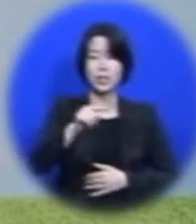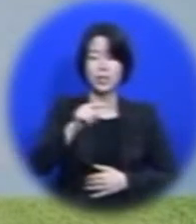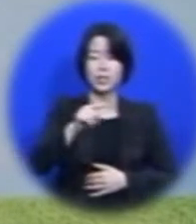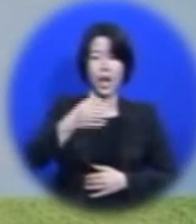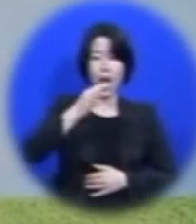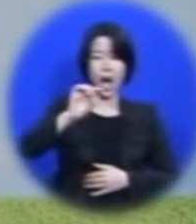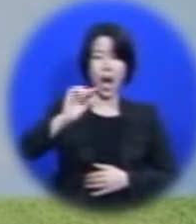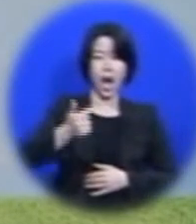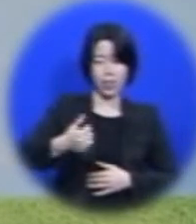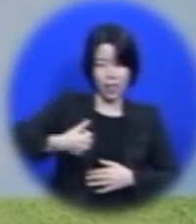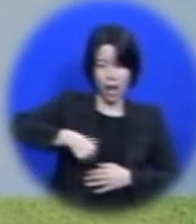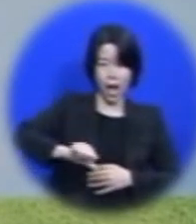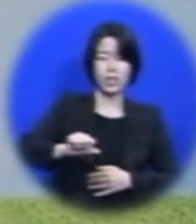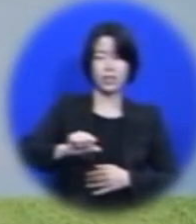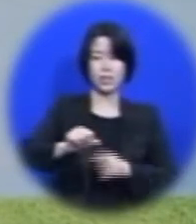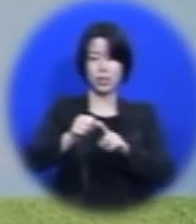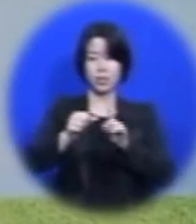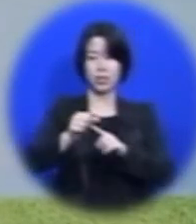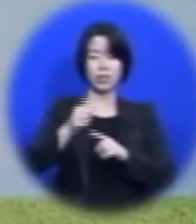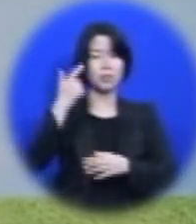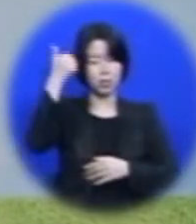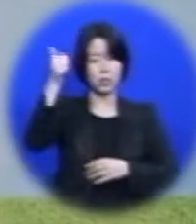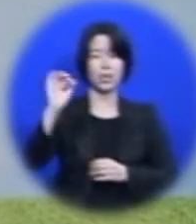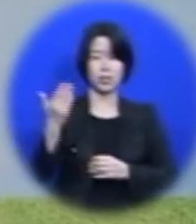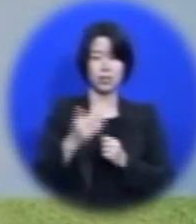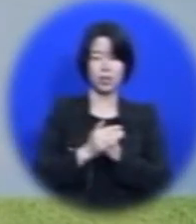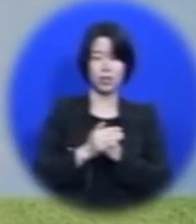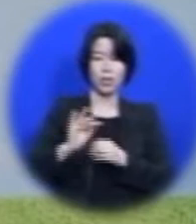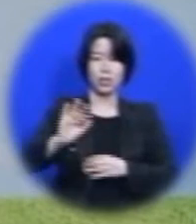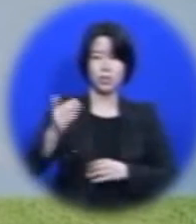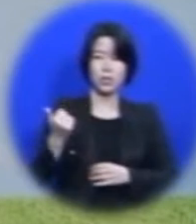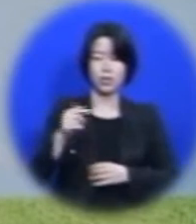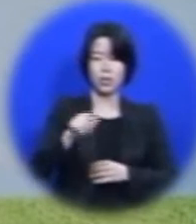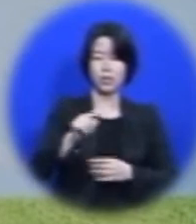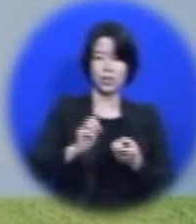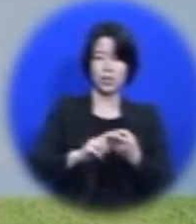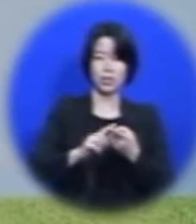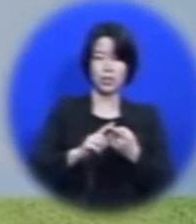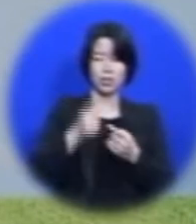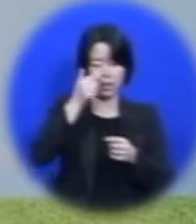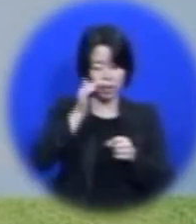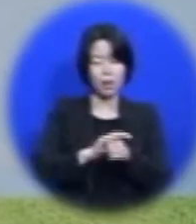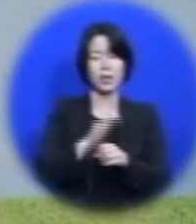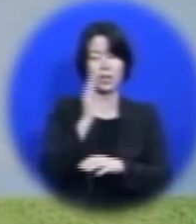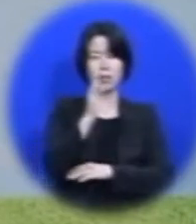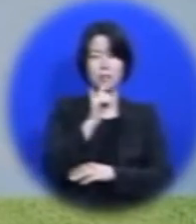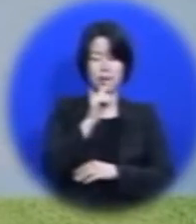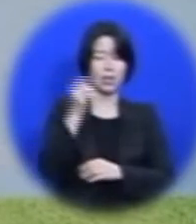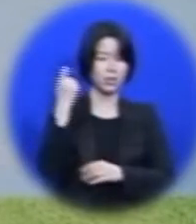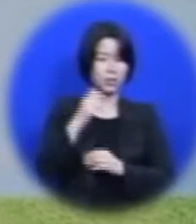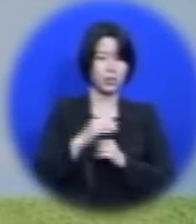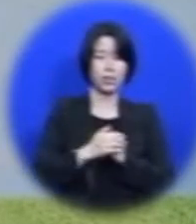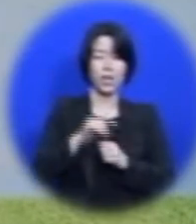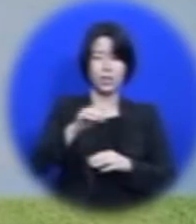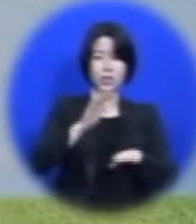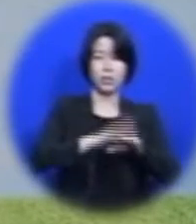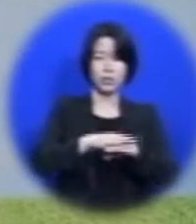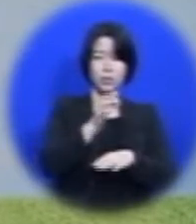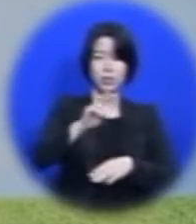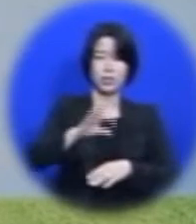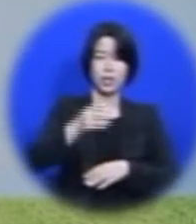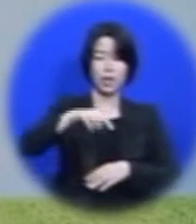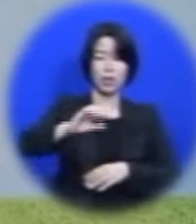또 목사님이 됐습니다. 근데 최근에 그에 대해서 기가 막힌 이야기를 들었어요. 그 손양원